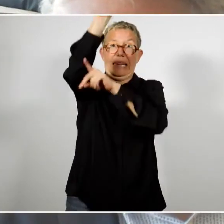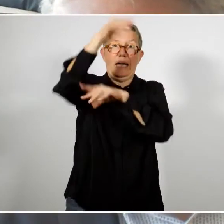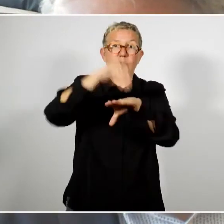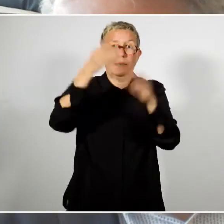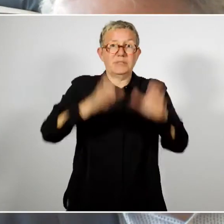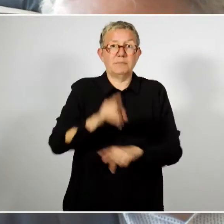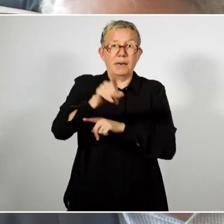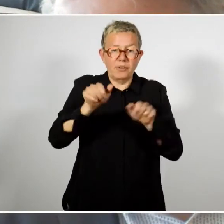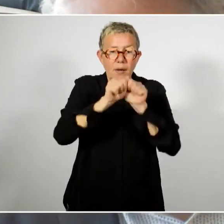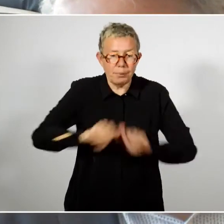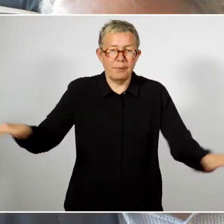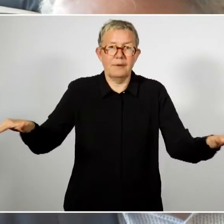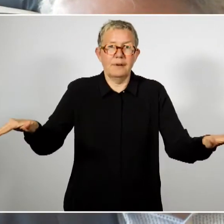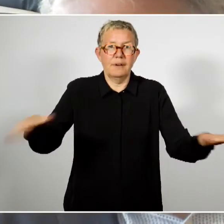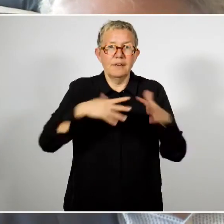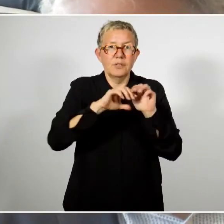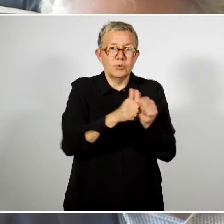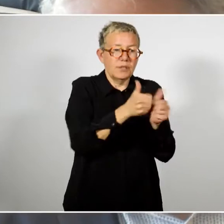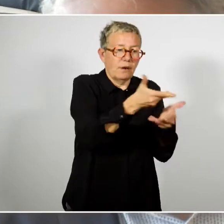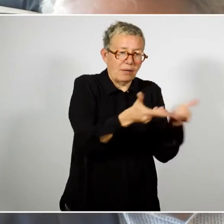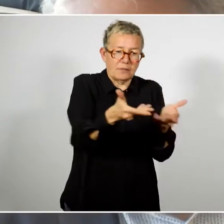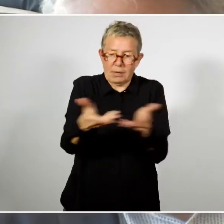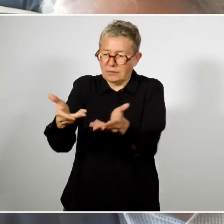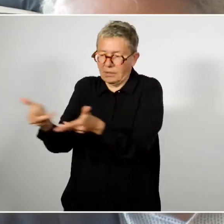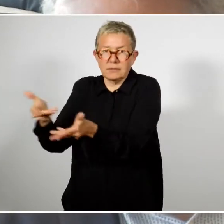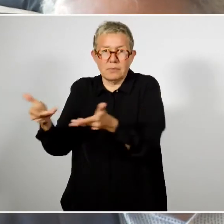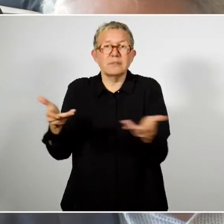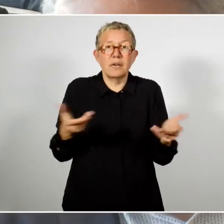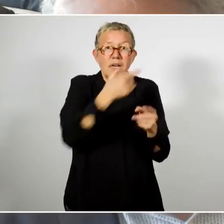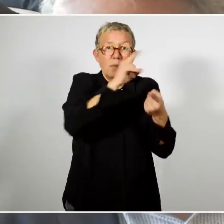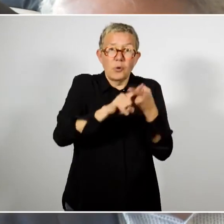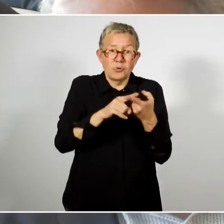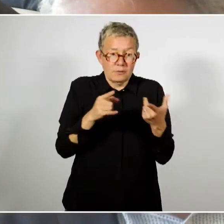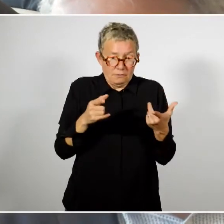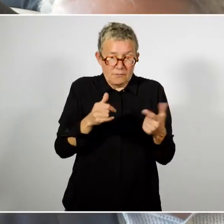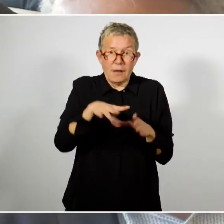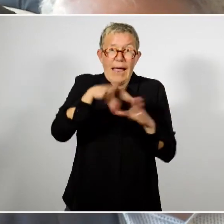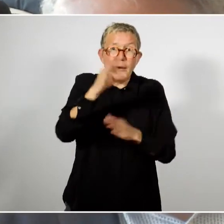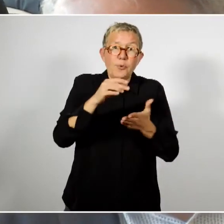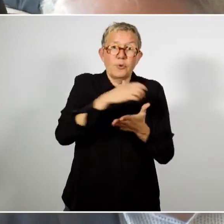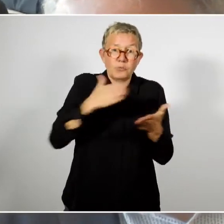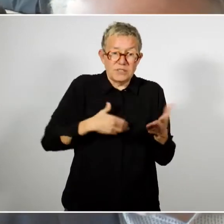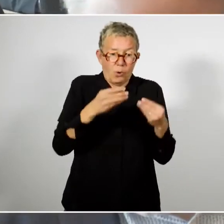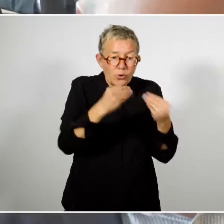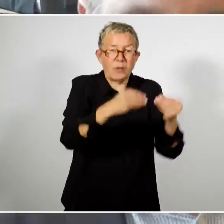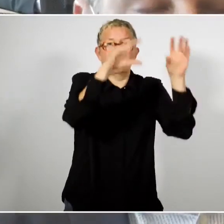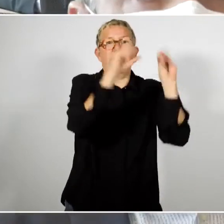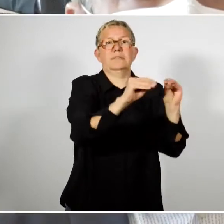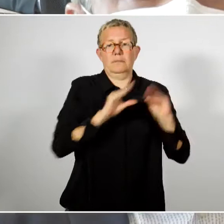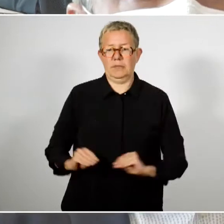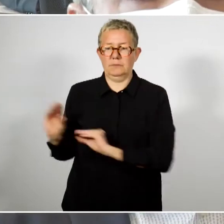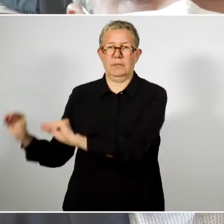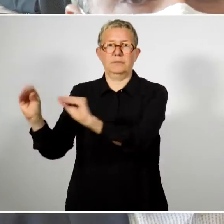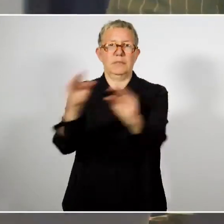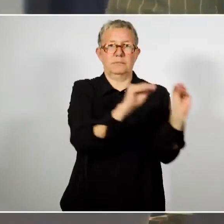en appliquant le fameux principe de subsidiarité, et tout ça dans l'objectif de remettre les élus municipaux dans la décision